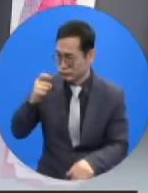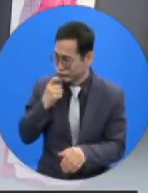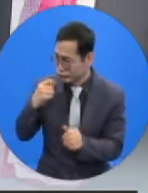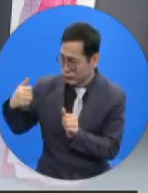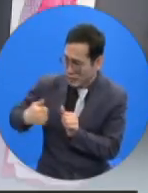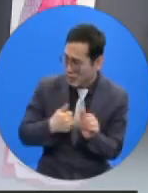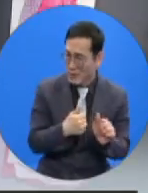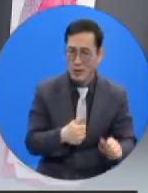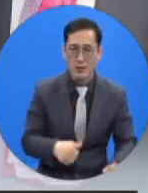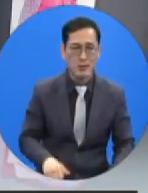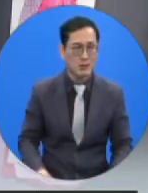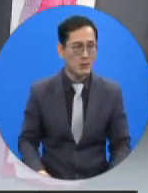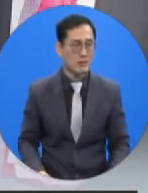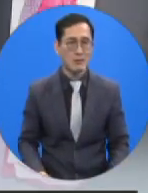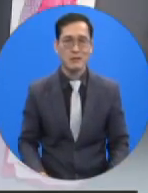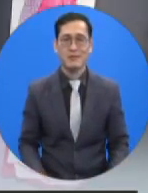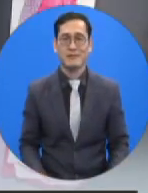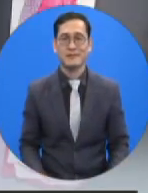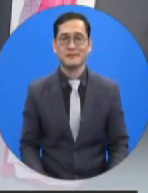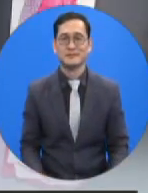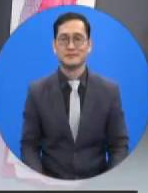이런 분위기라는데